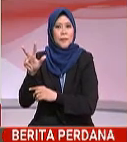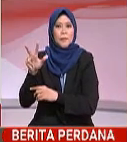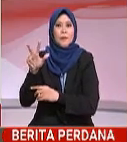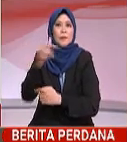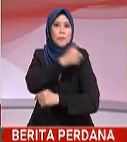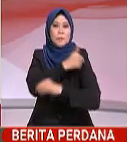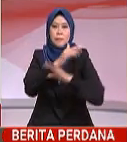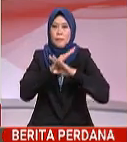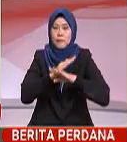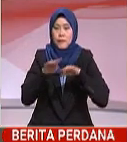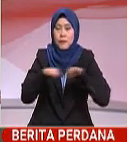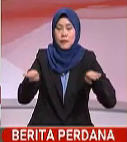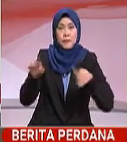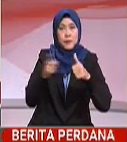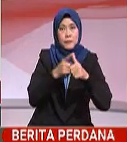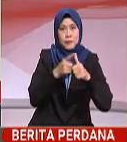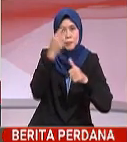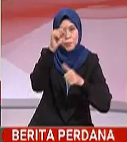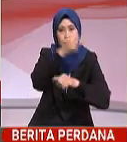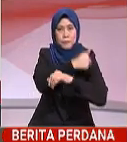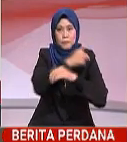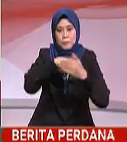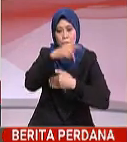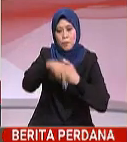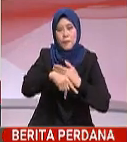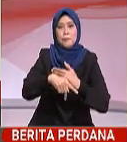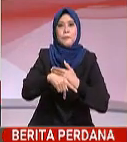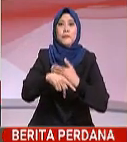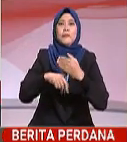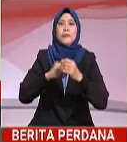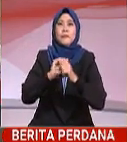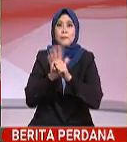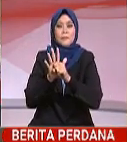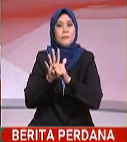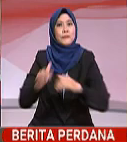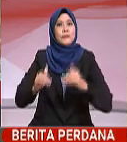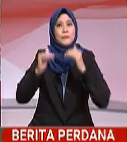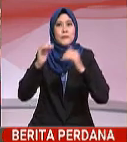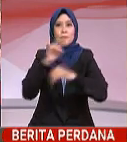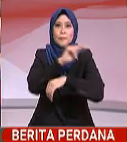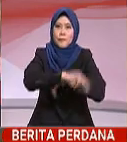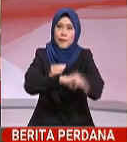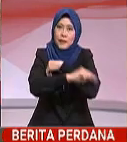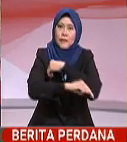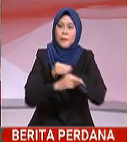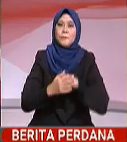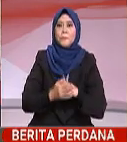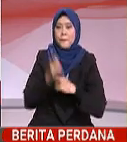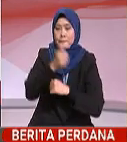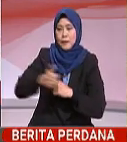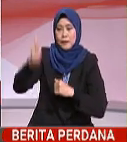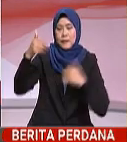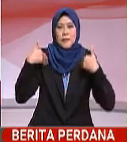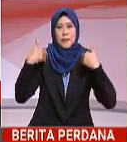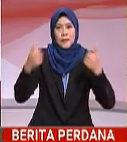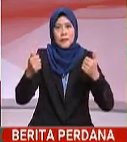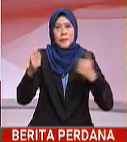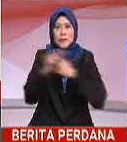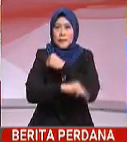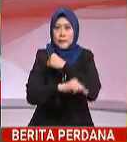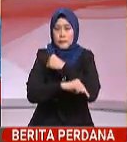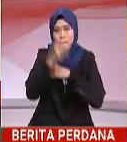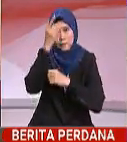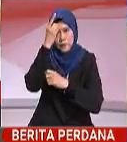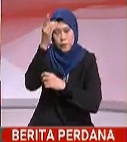vaksin bagi fasa pertama program imunisasi vaksin COVID-19 peringkat negeri. Pengarah Kesihatan Negeri, Datuk Dr.